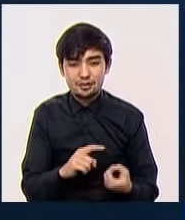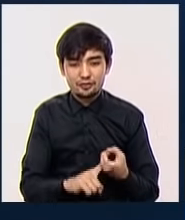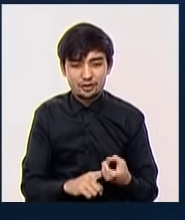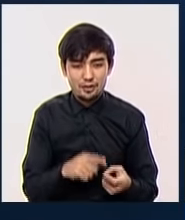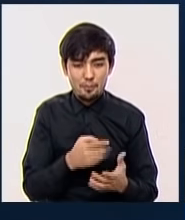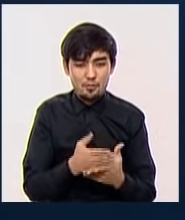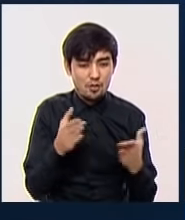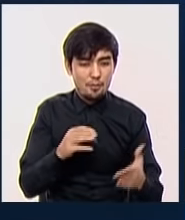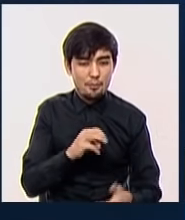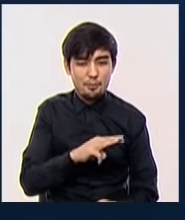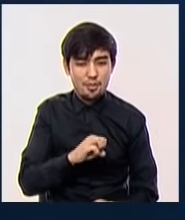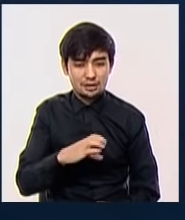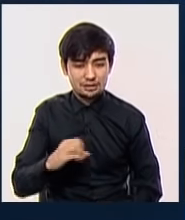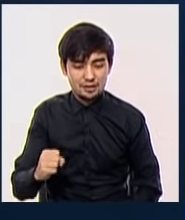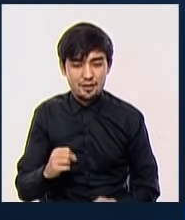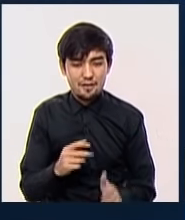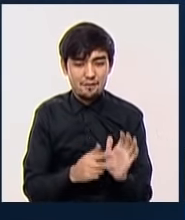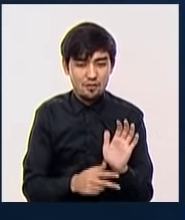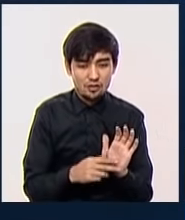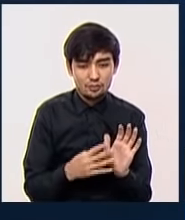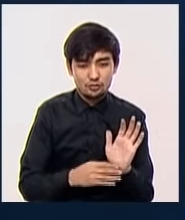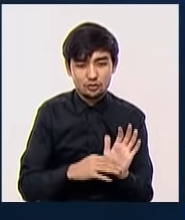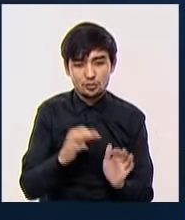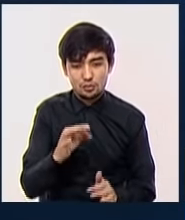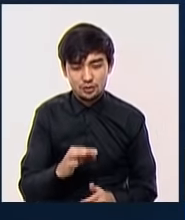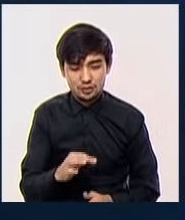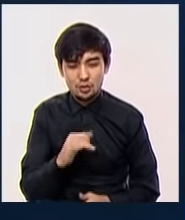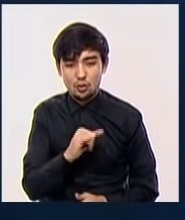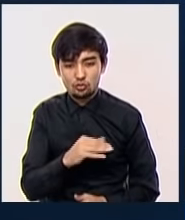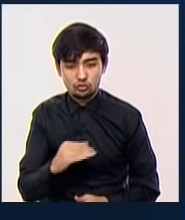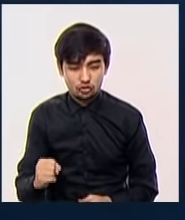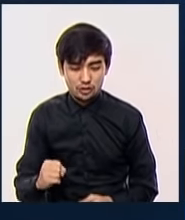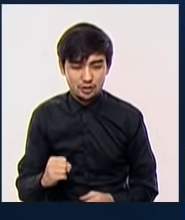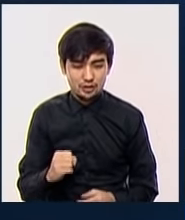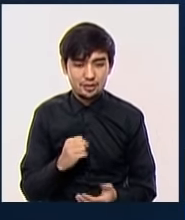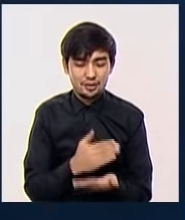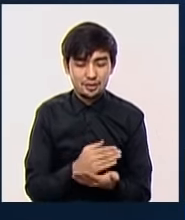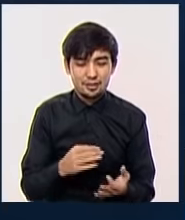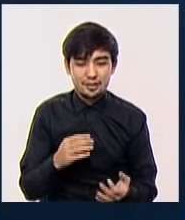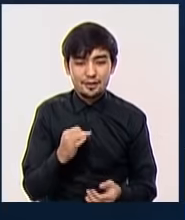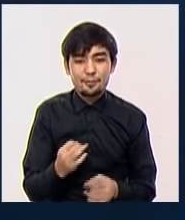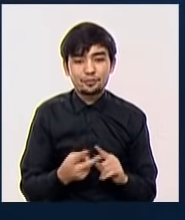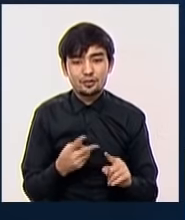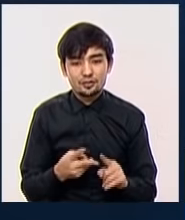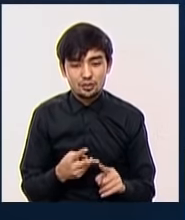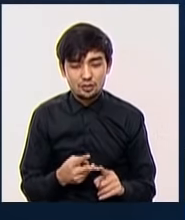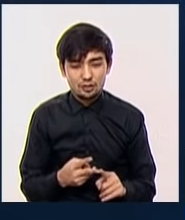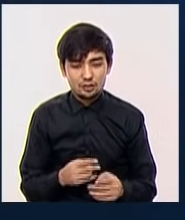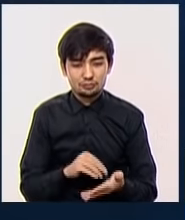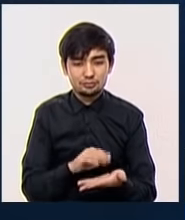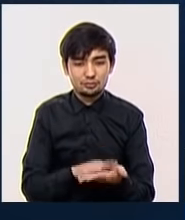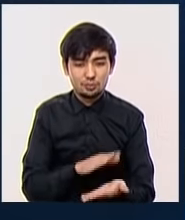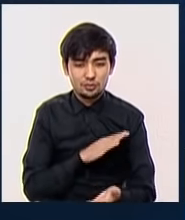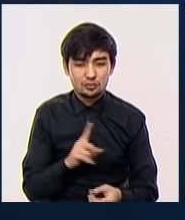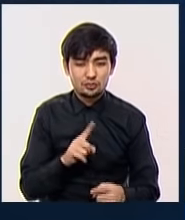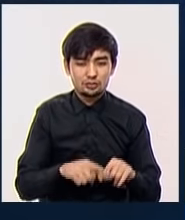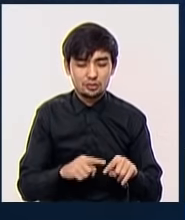большая масса там 80 90 процентов 2 и случаются из-за внесудебного порядка и второе что прописали я уверен скорее всего